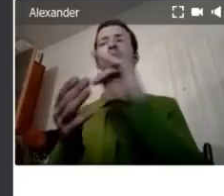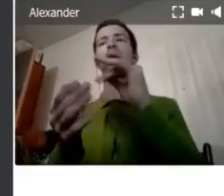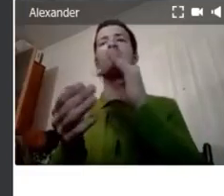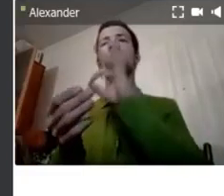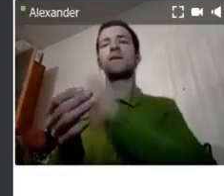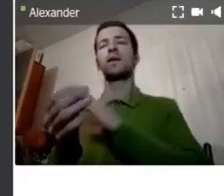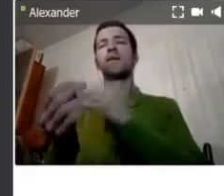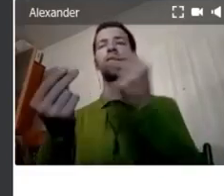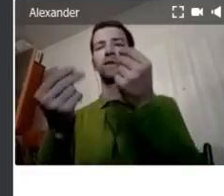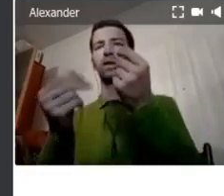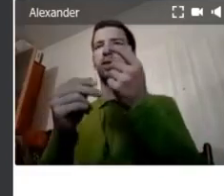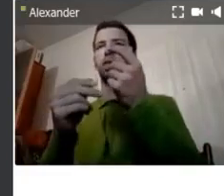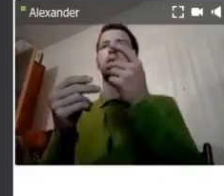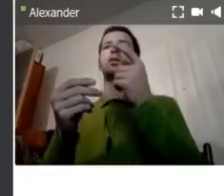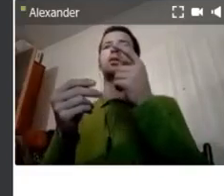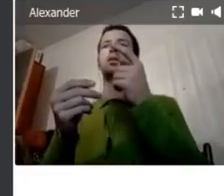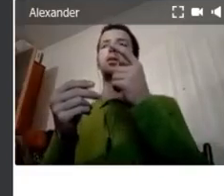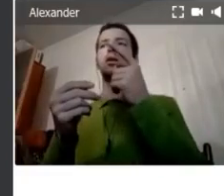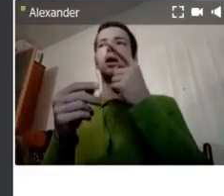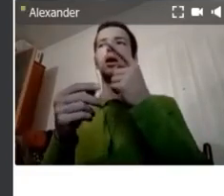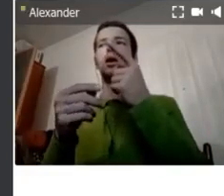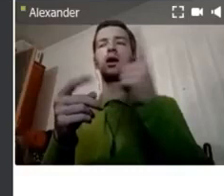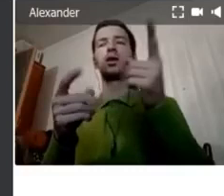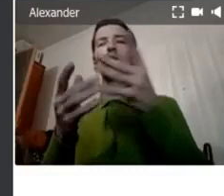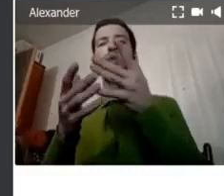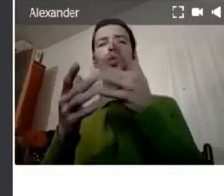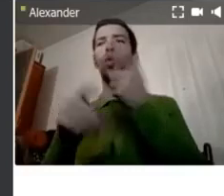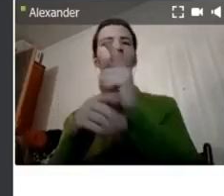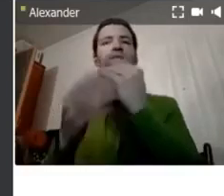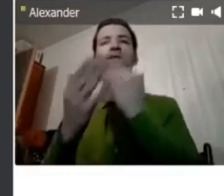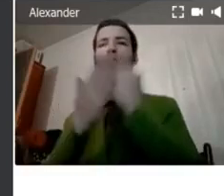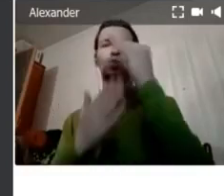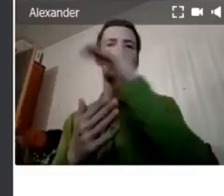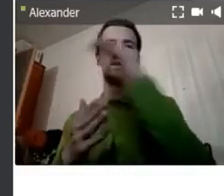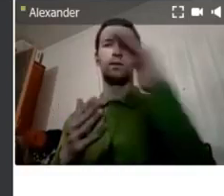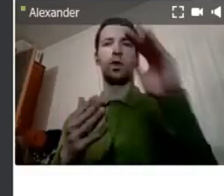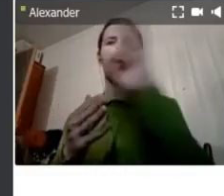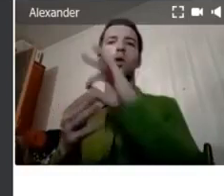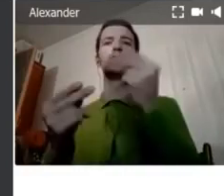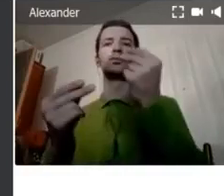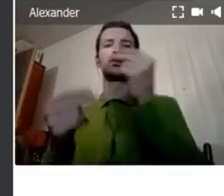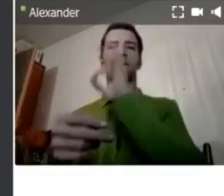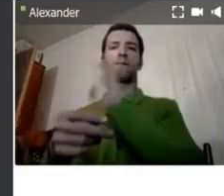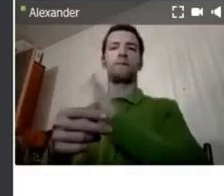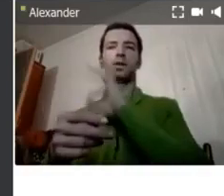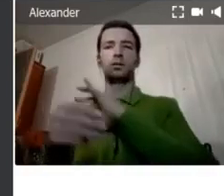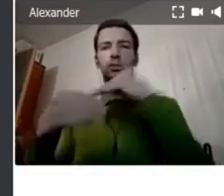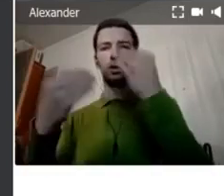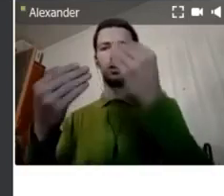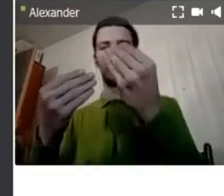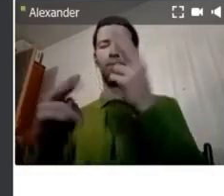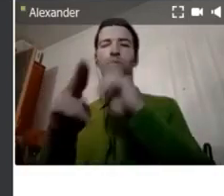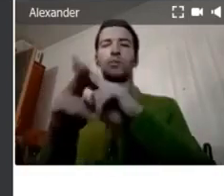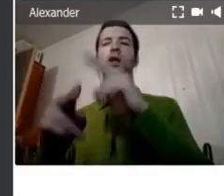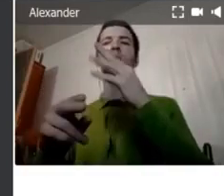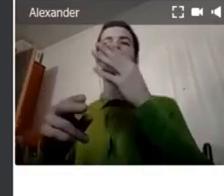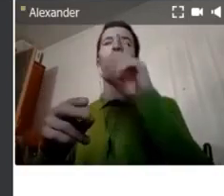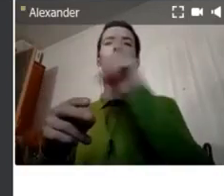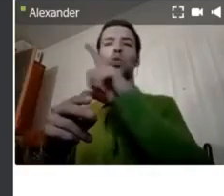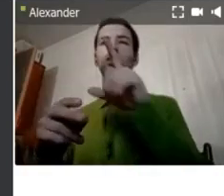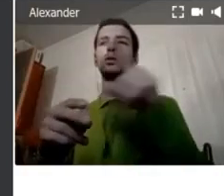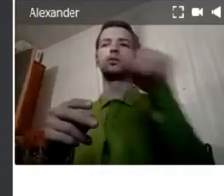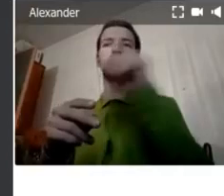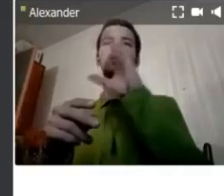уникальный продукт и зарабатывать очень-очень хорошие деньги, о которых сейчас пойдет речь.